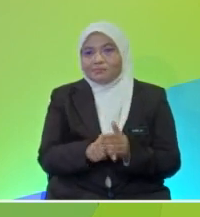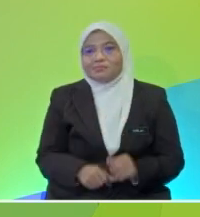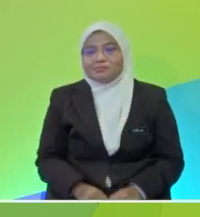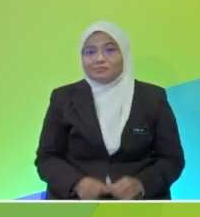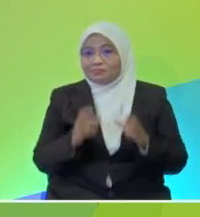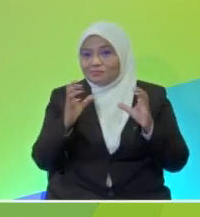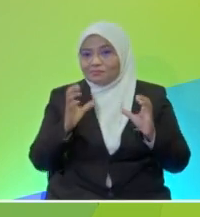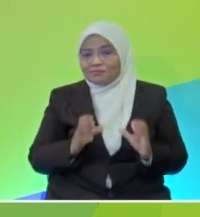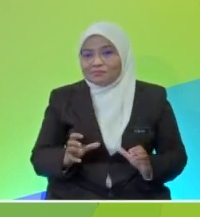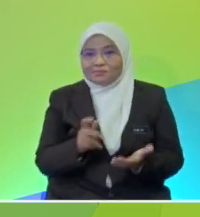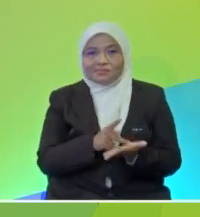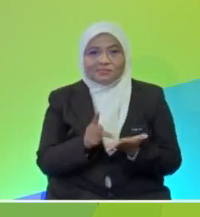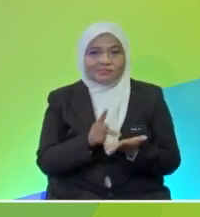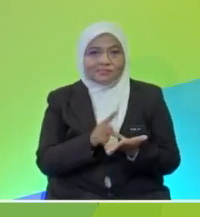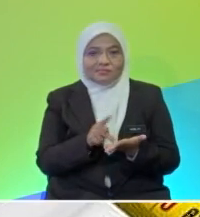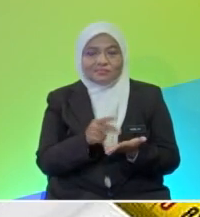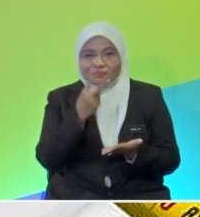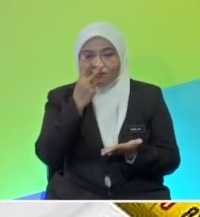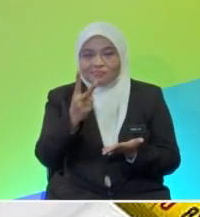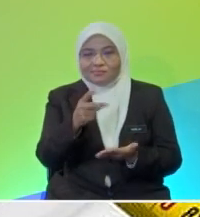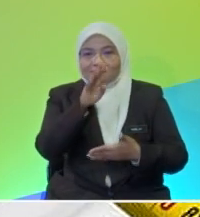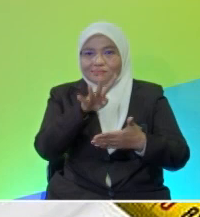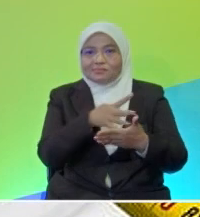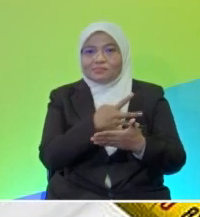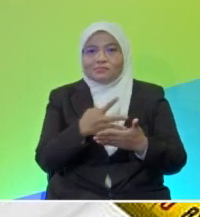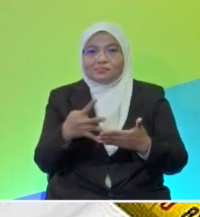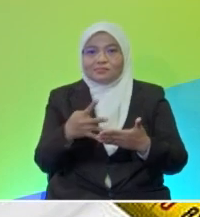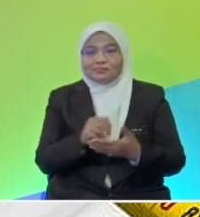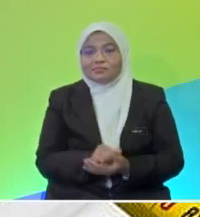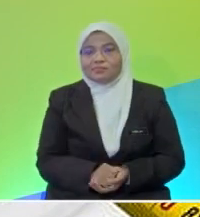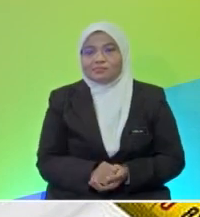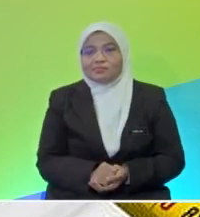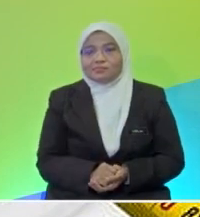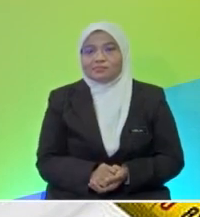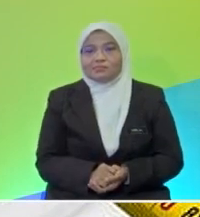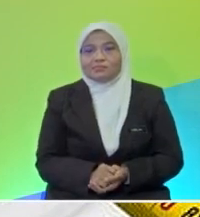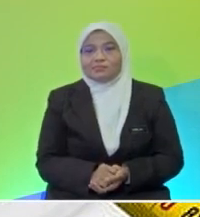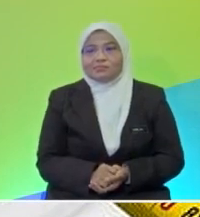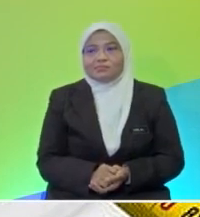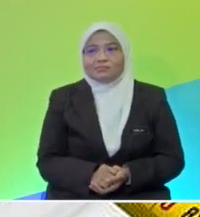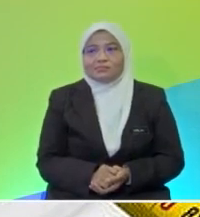Mini 41 51 tapi